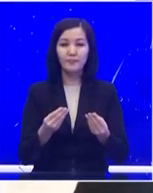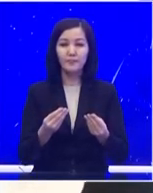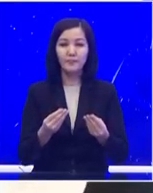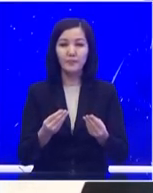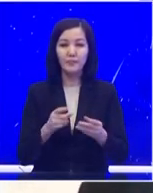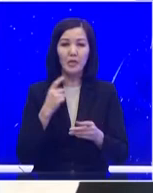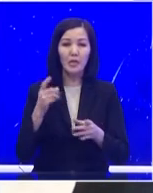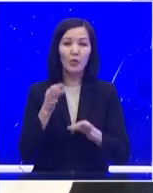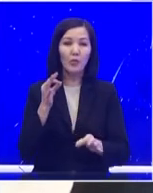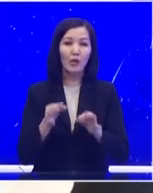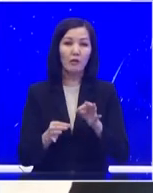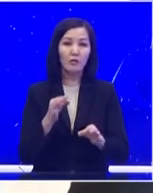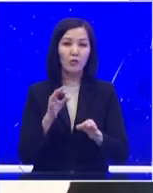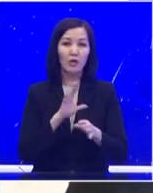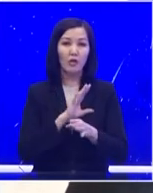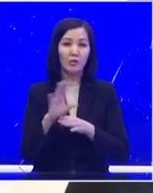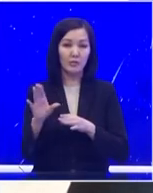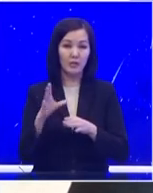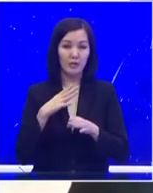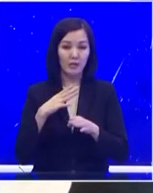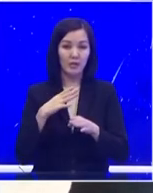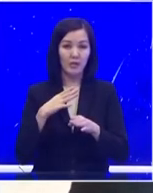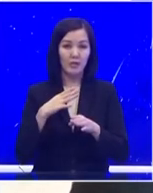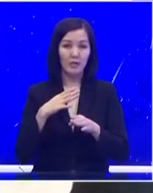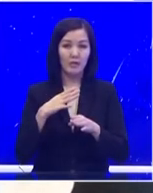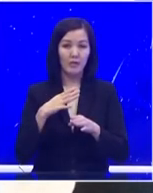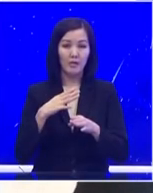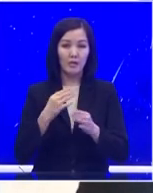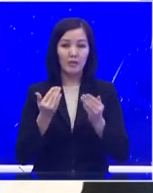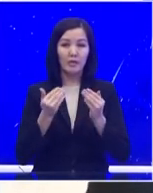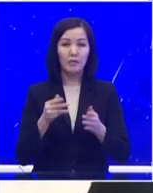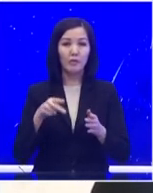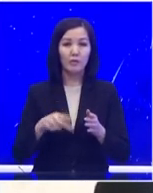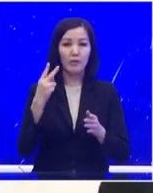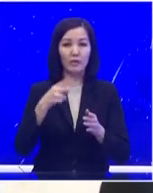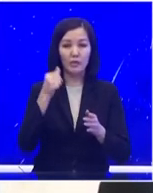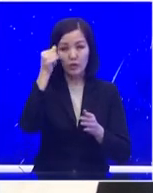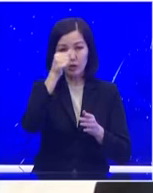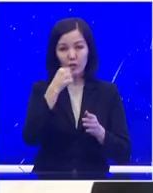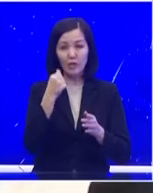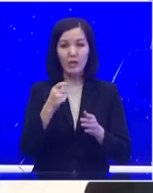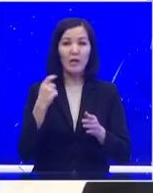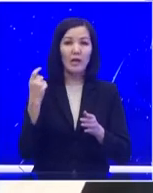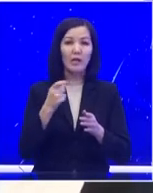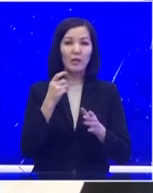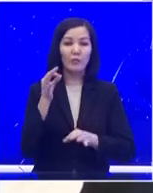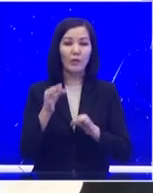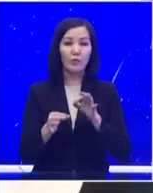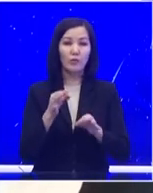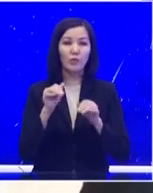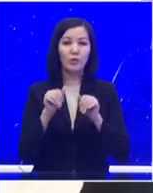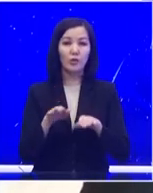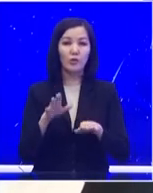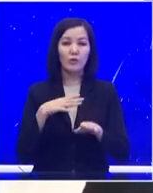ауданаралық экономикалық сотқа жүгіндік. Осы ағымдағы 2020 жылы экономикалық ауданаралық соттың шешімі